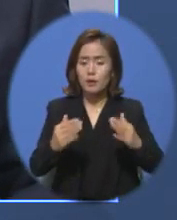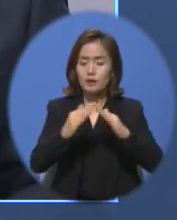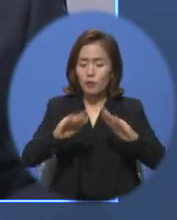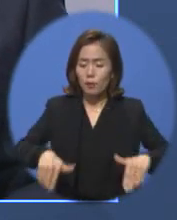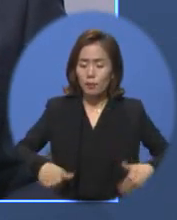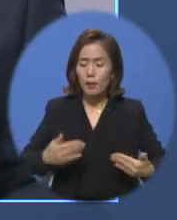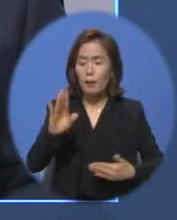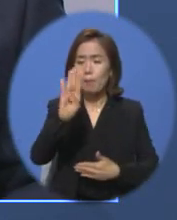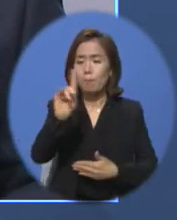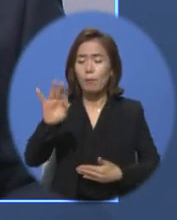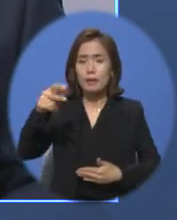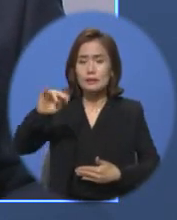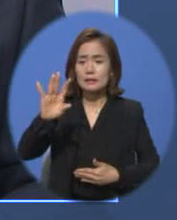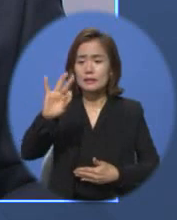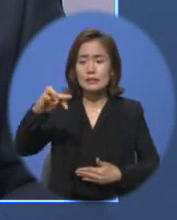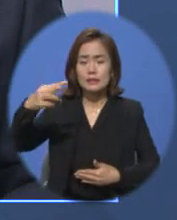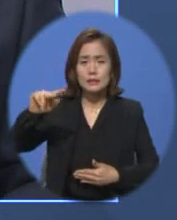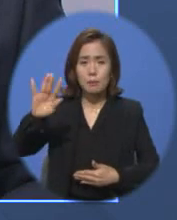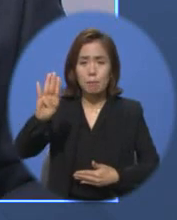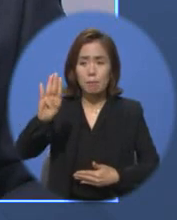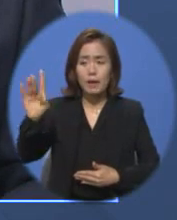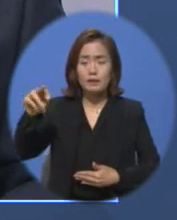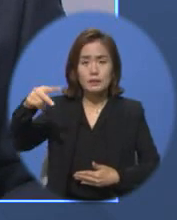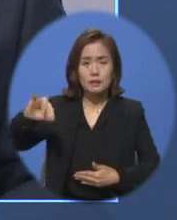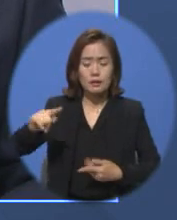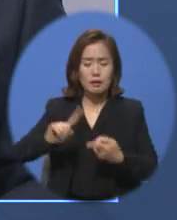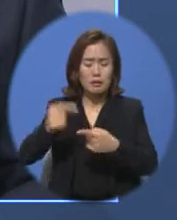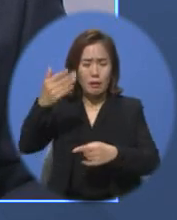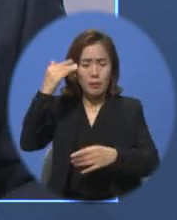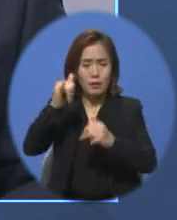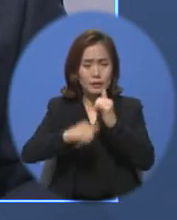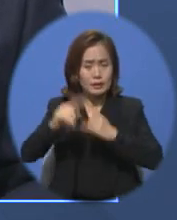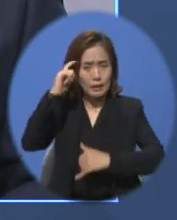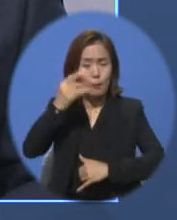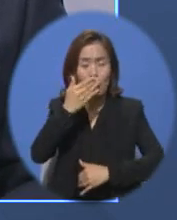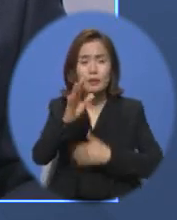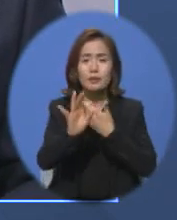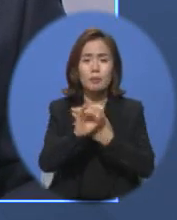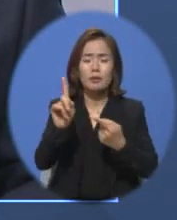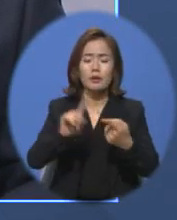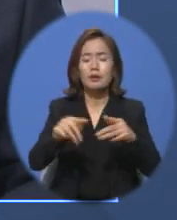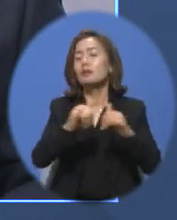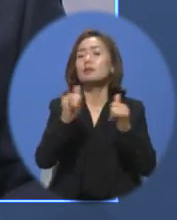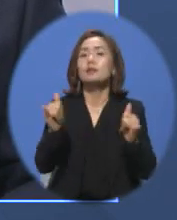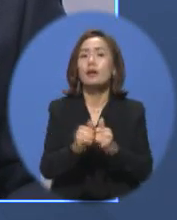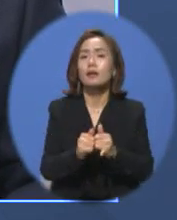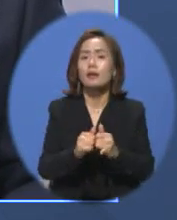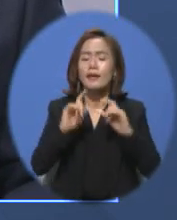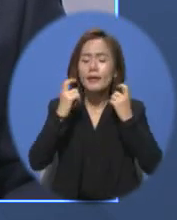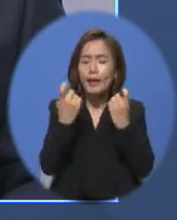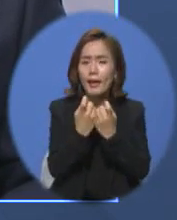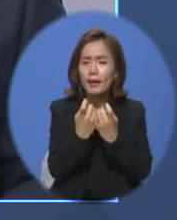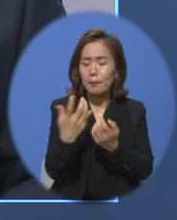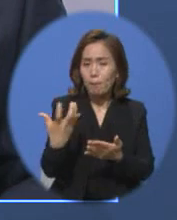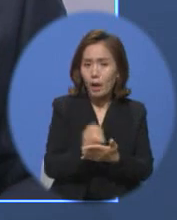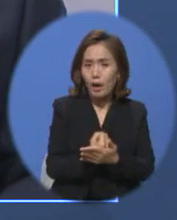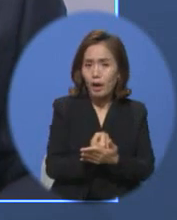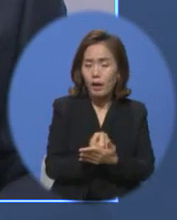생각합니다. 전남과일신 방직공장의역사를고려할때,이를 단순히사유